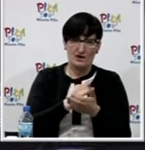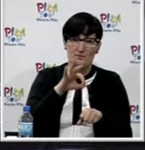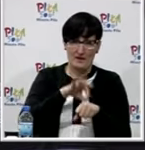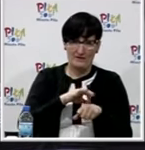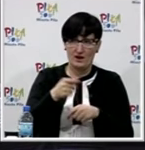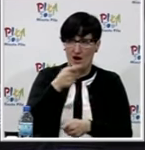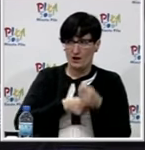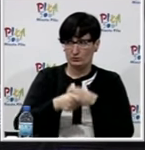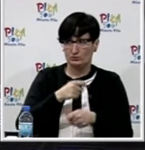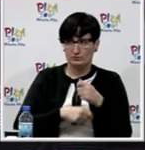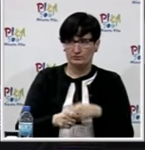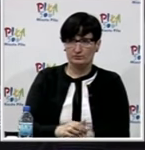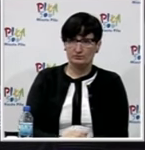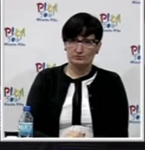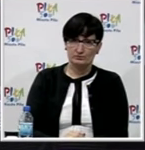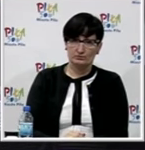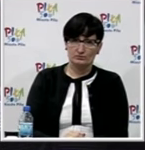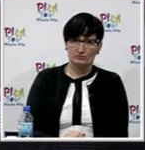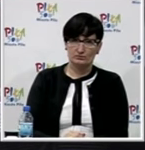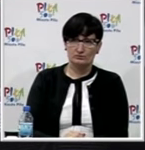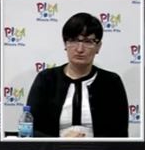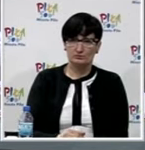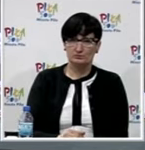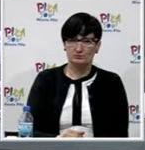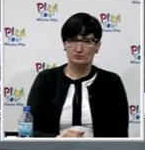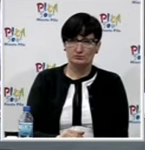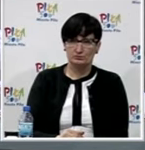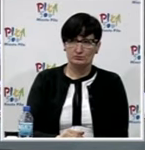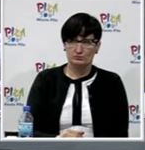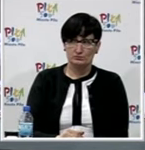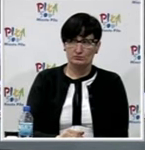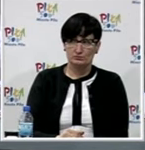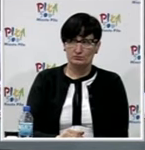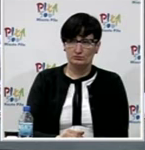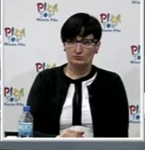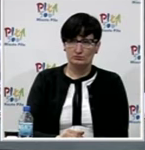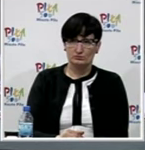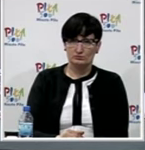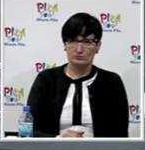Czy też handlu, ale w końcu się okaże, że handlu. Dziękuję. Dziękuję. Bardzo proszę.